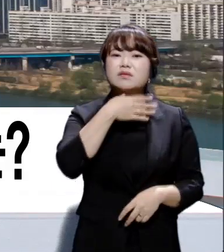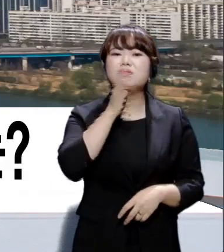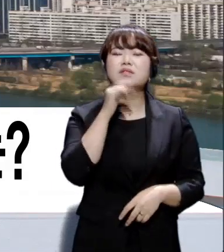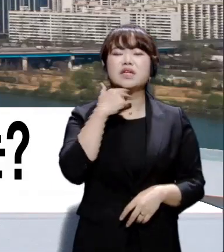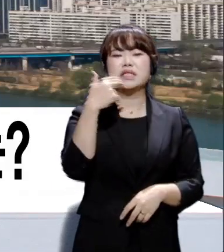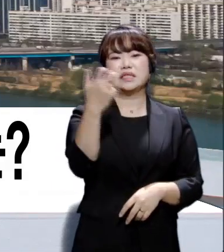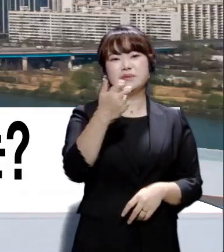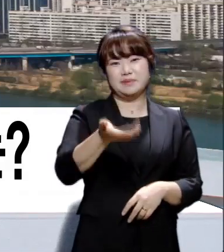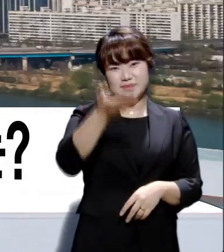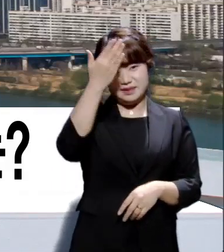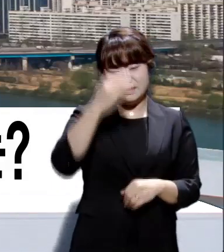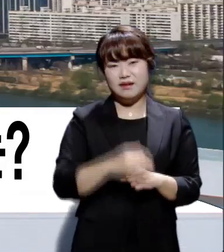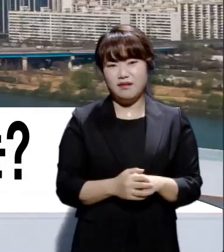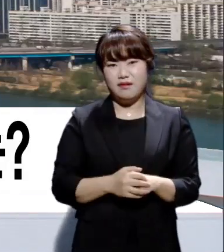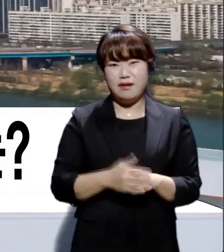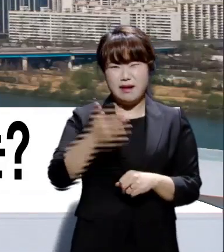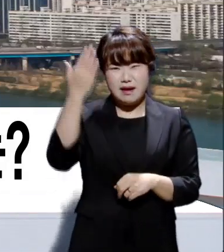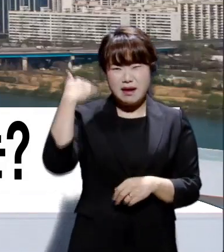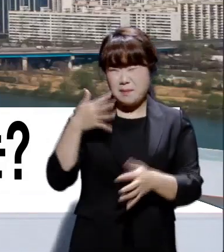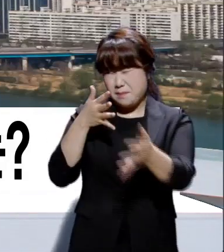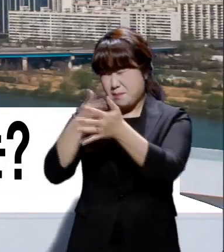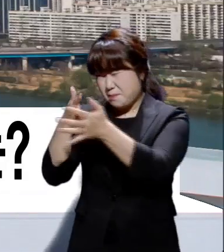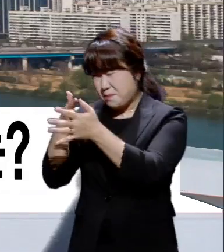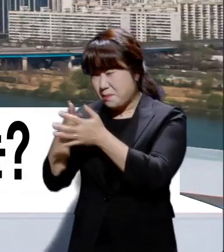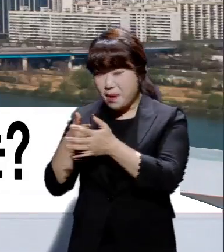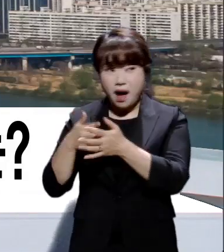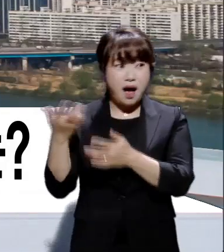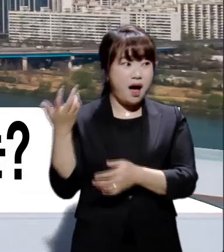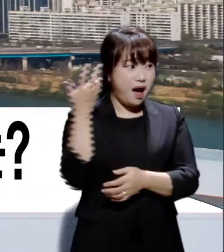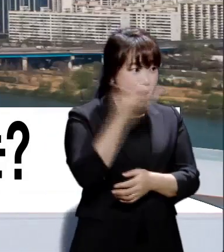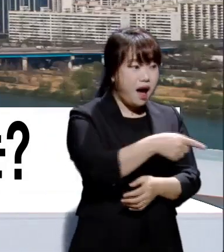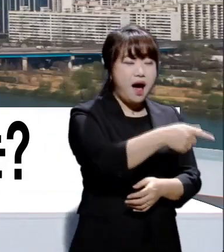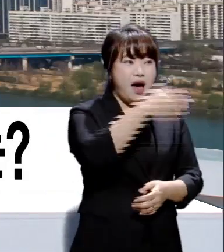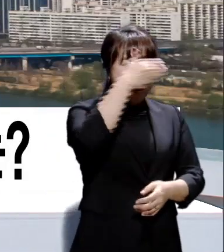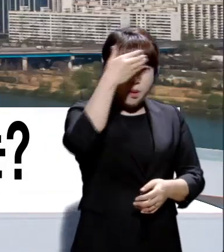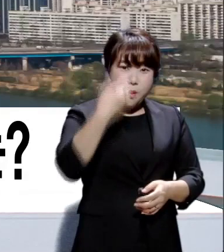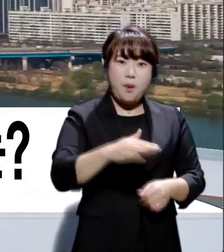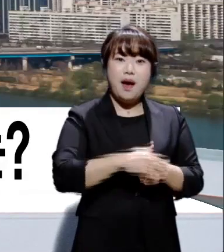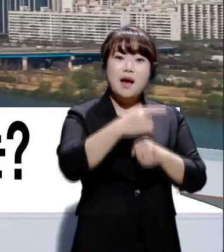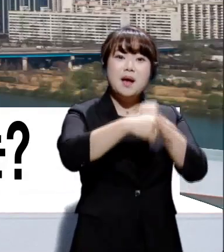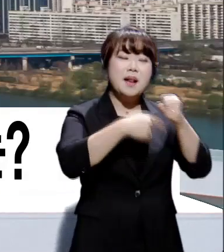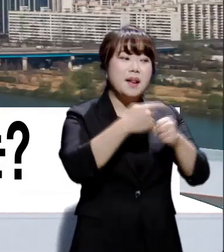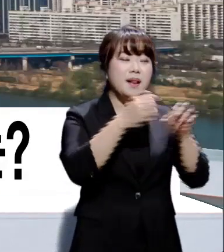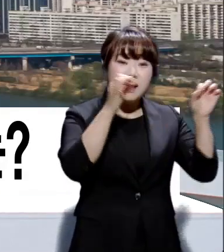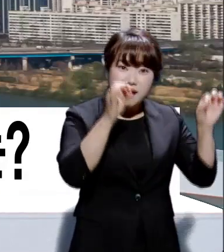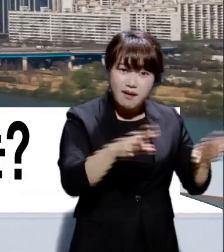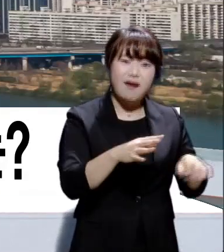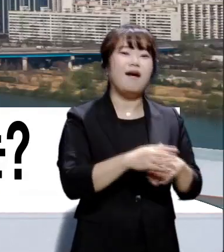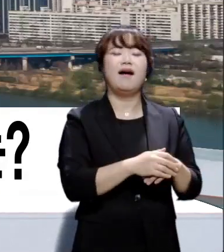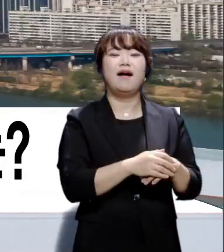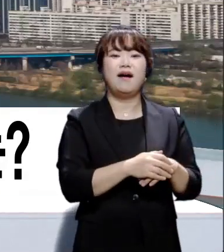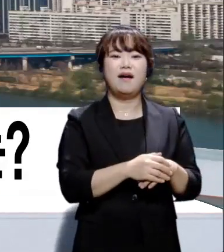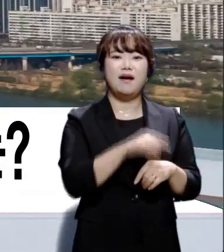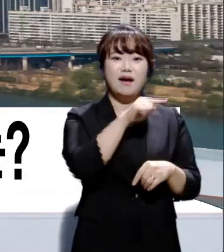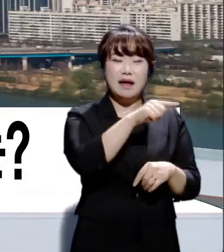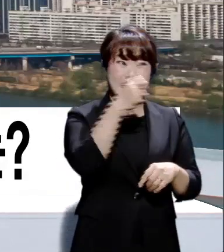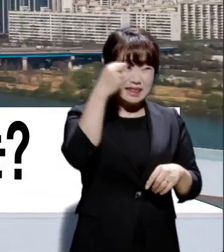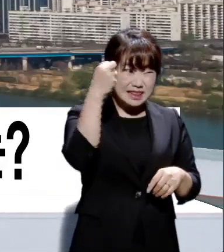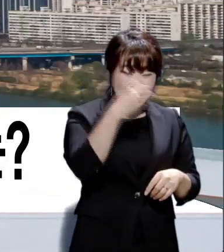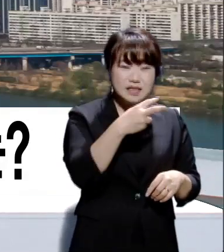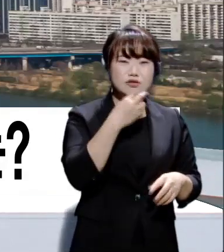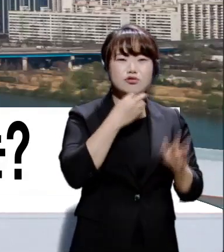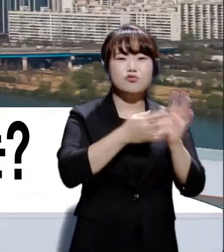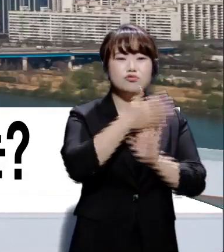경기장이 없어 시립 창동 코트장을 사용하다 도봉구 전용구장을 이용한 지 2년이 조금 넘었다고 하는데요. 이곳 역시